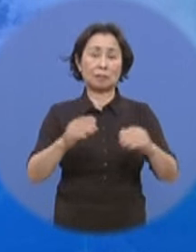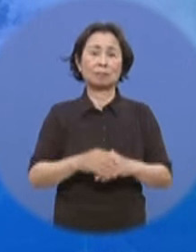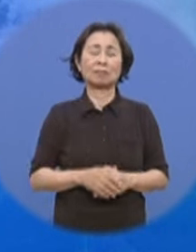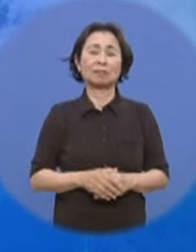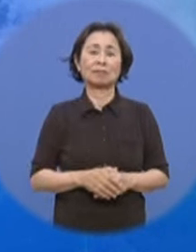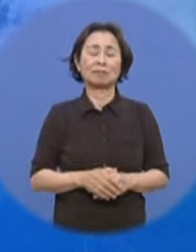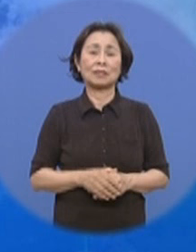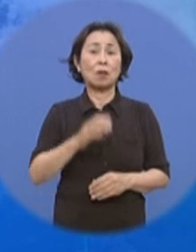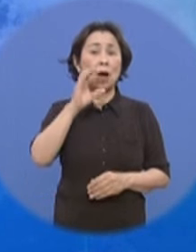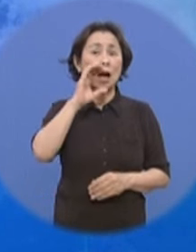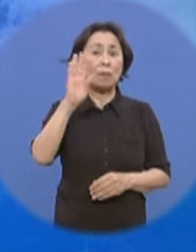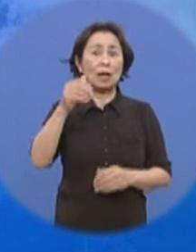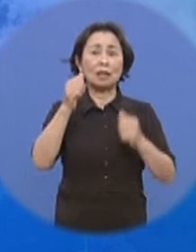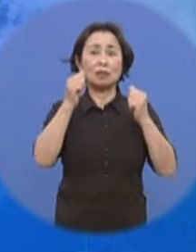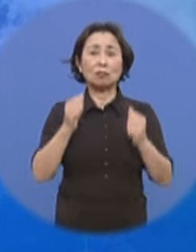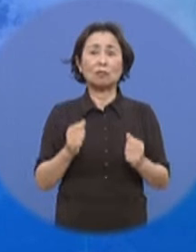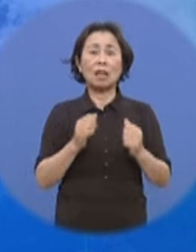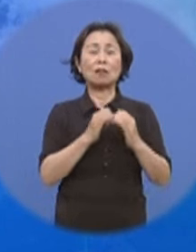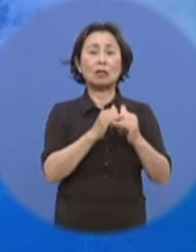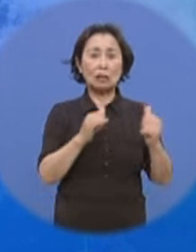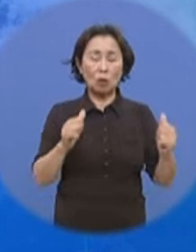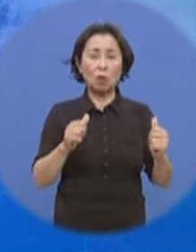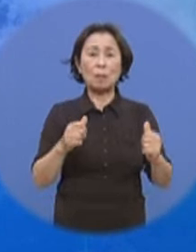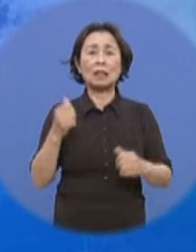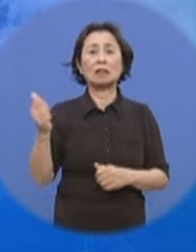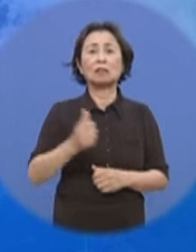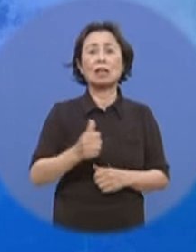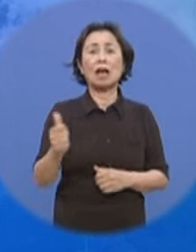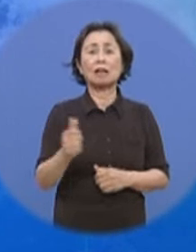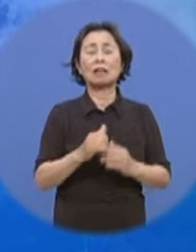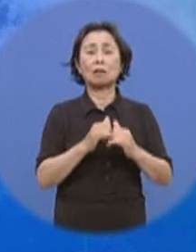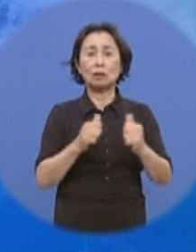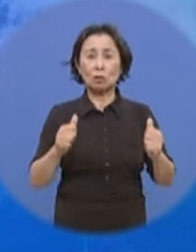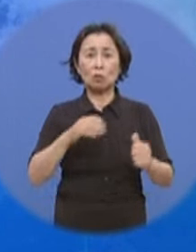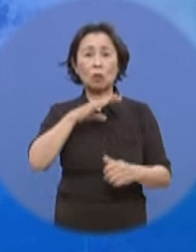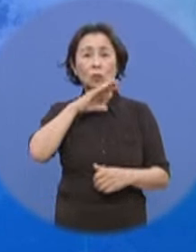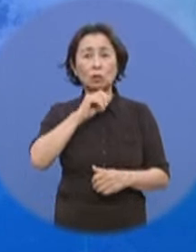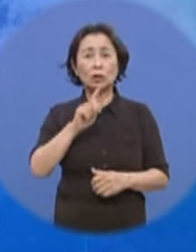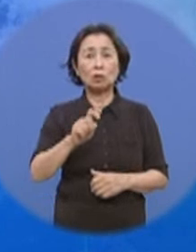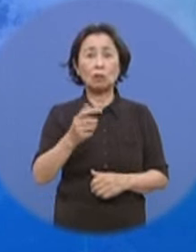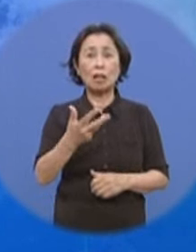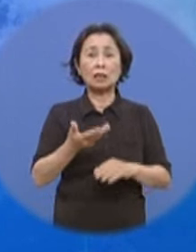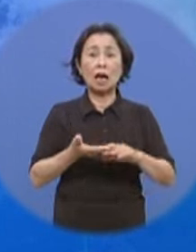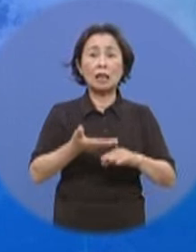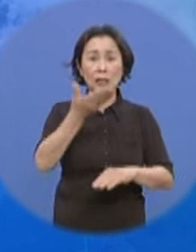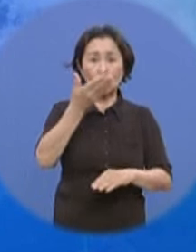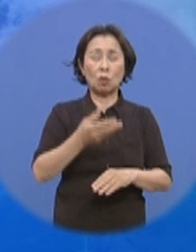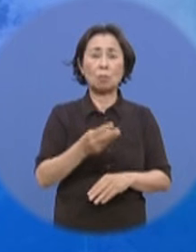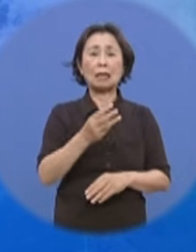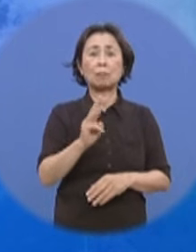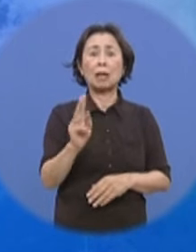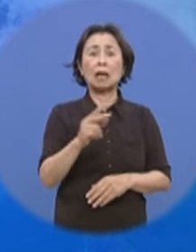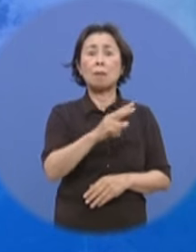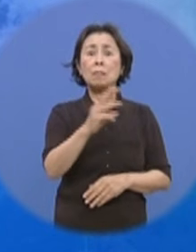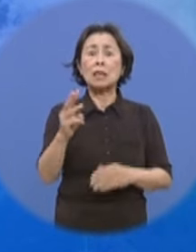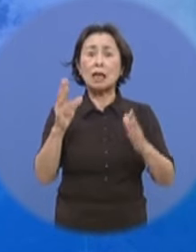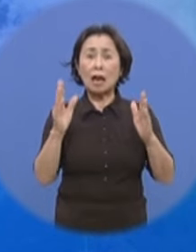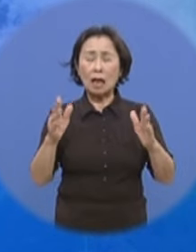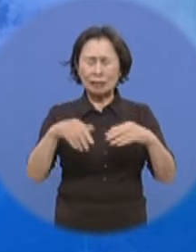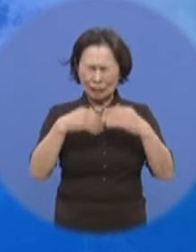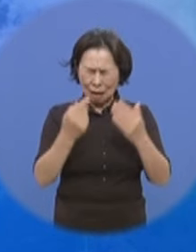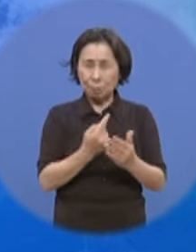県内在住または金通学する18歳以上3日間の講習全てに参加できる